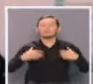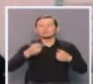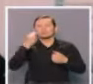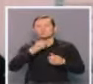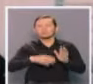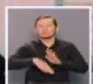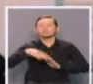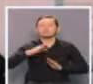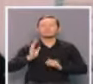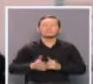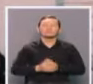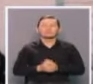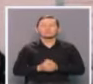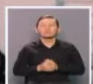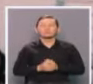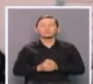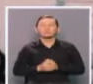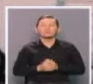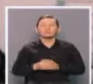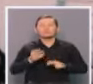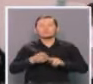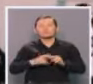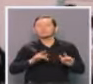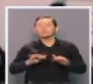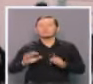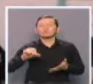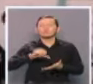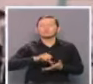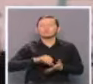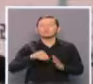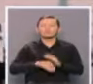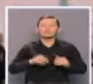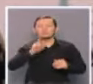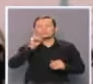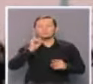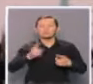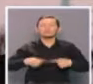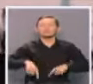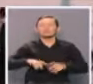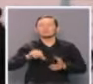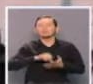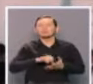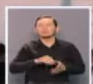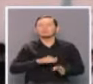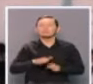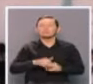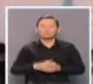болсын. Осындай ұйымдастырушылар алдағы уақытта да үлкен жарыстар ұйымдастырып, мына жастардың болашаққа деген